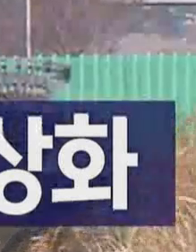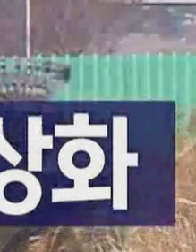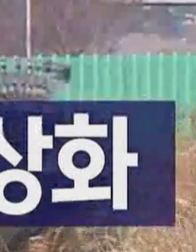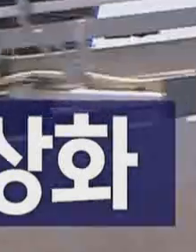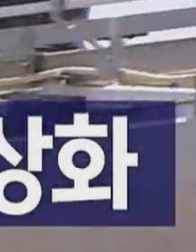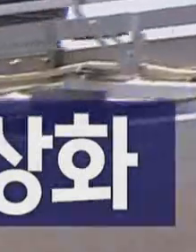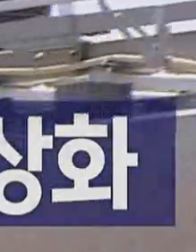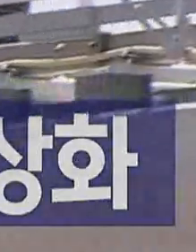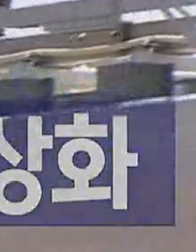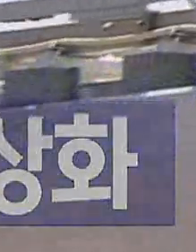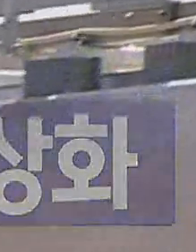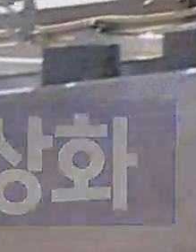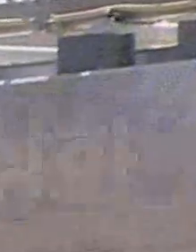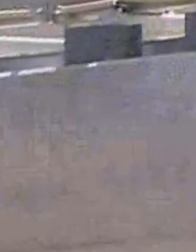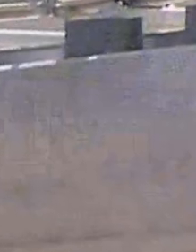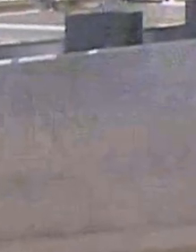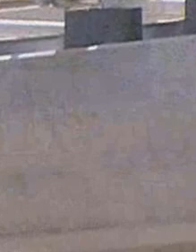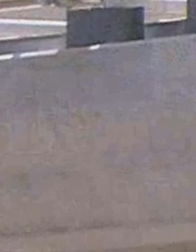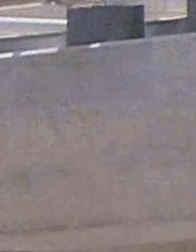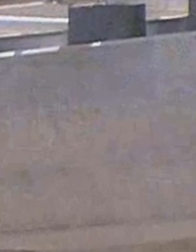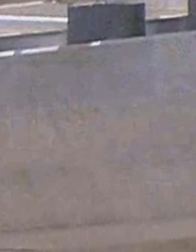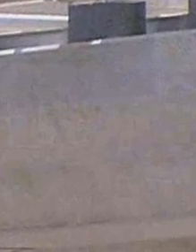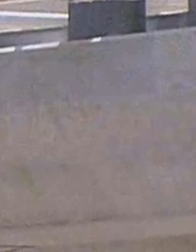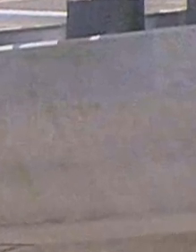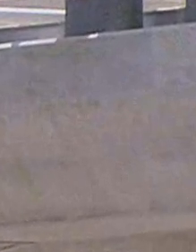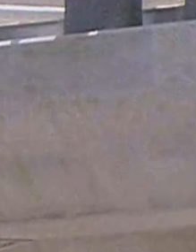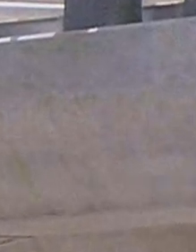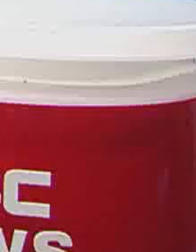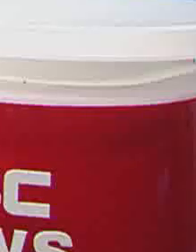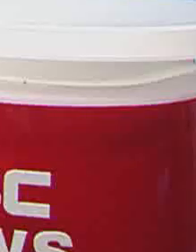반전시킬 카드가 있을지 주목됩니다.